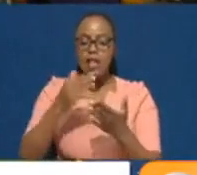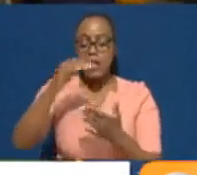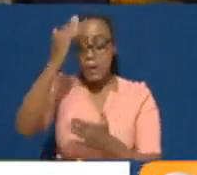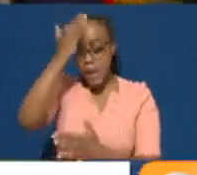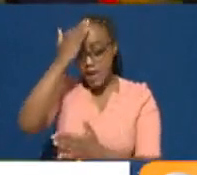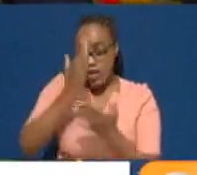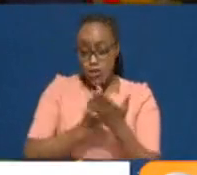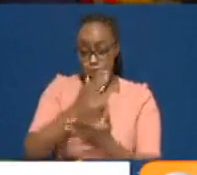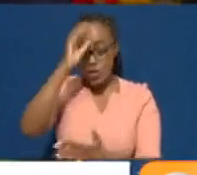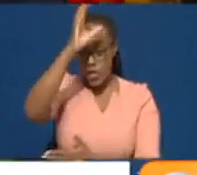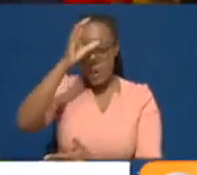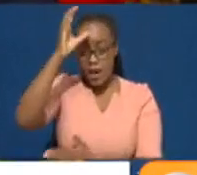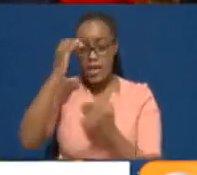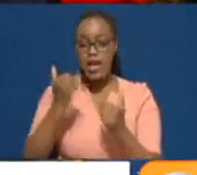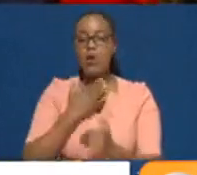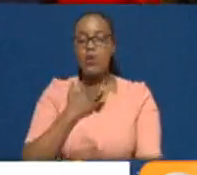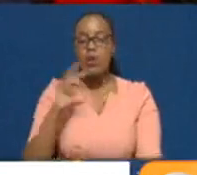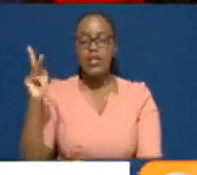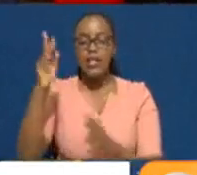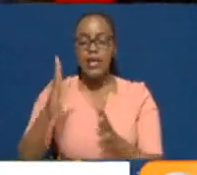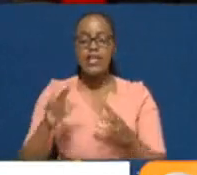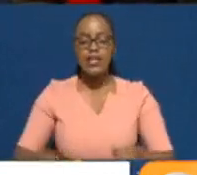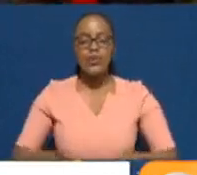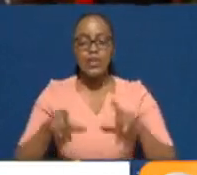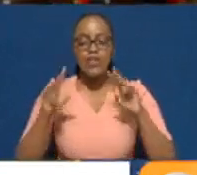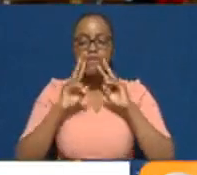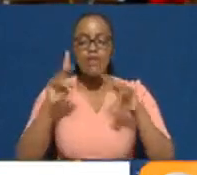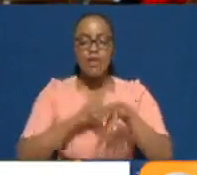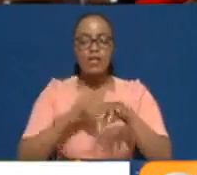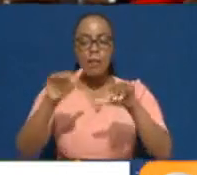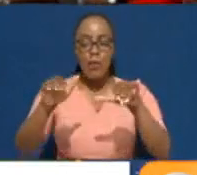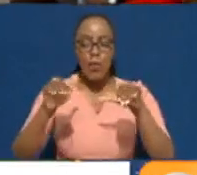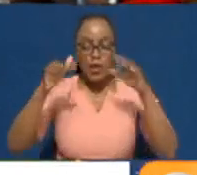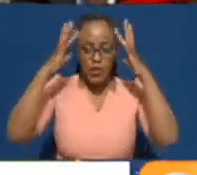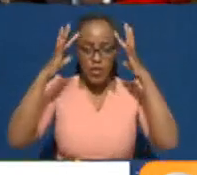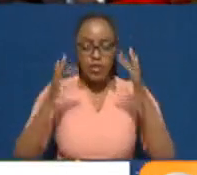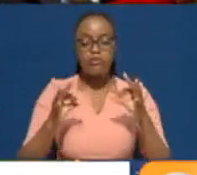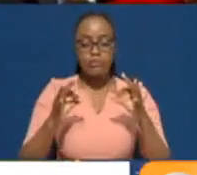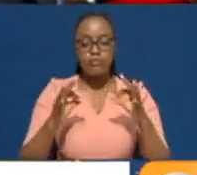na Wafula Chebukati, sasa anawataka Wakenya kuishi kwa amani wanaposubiri